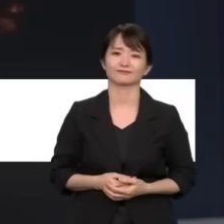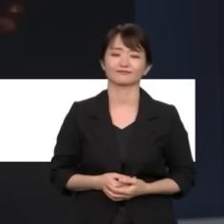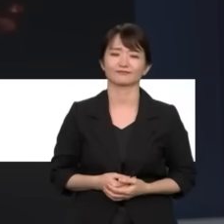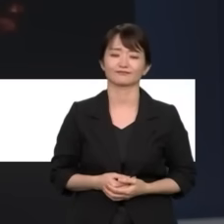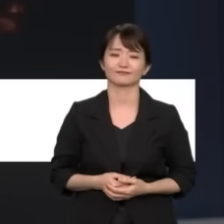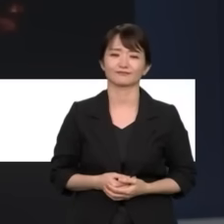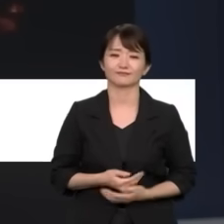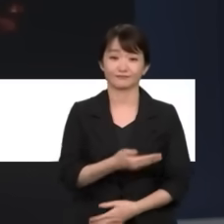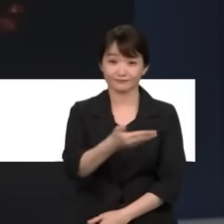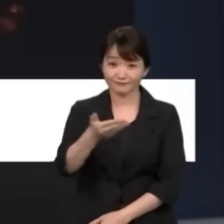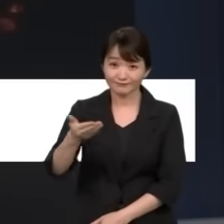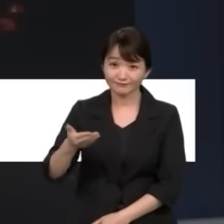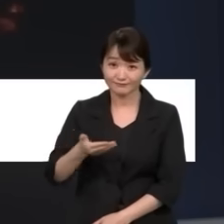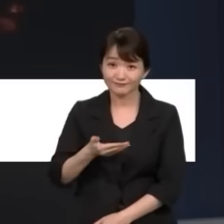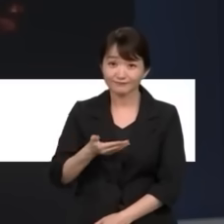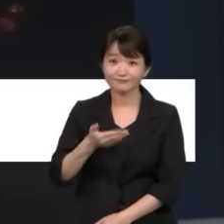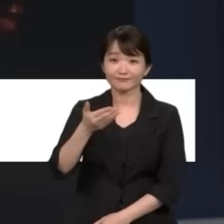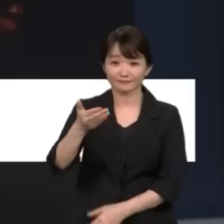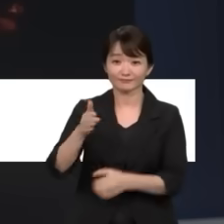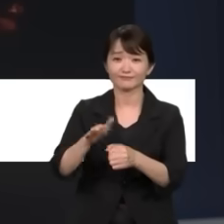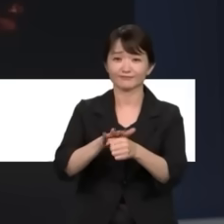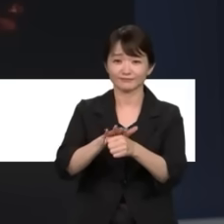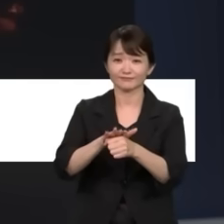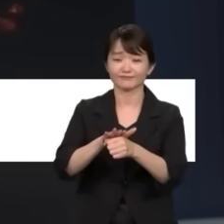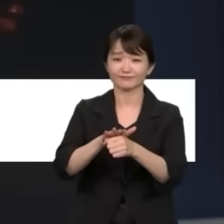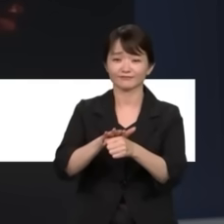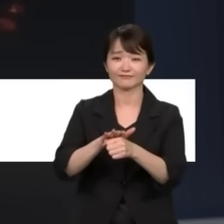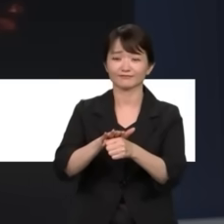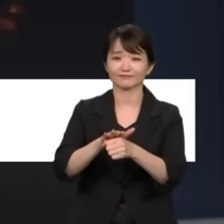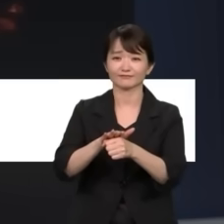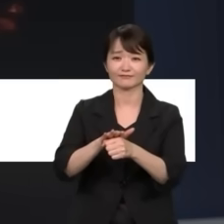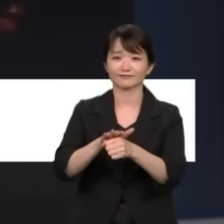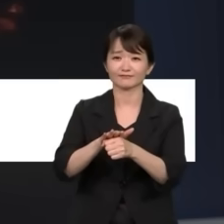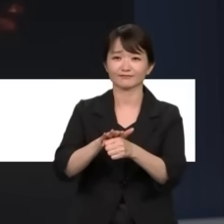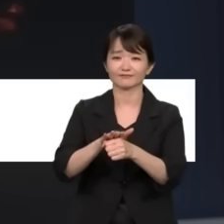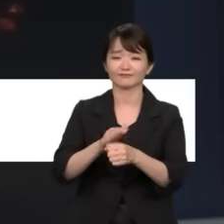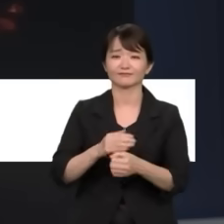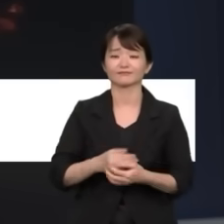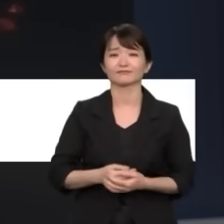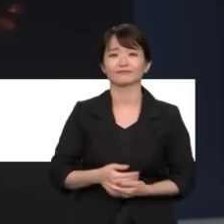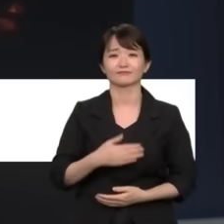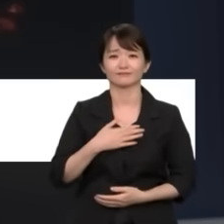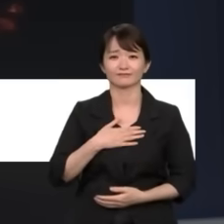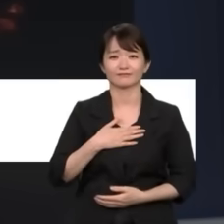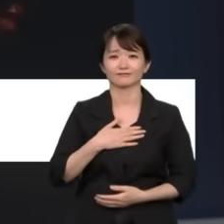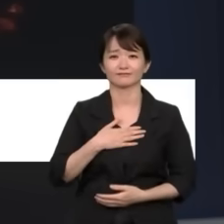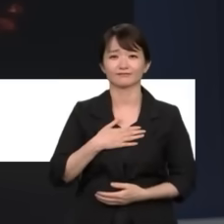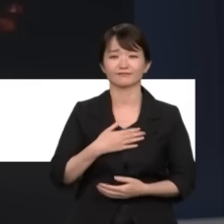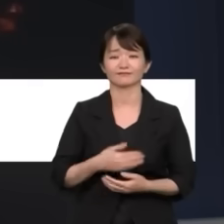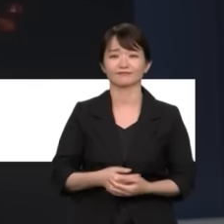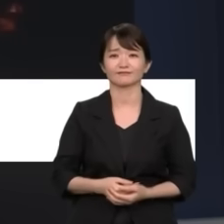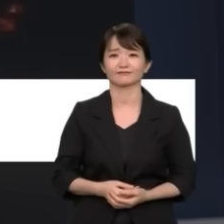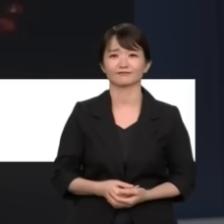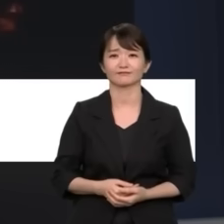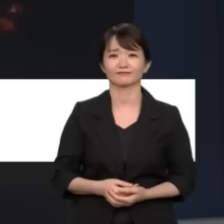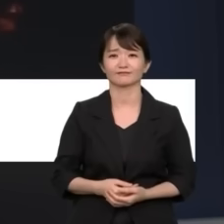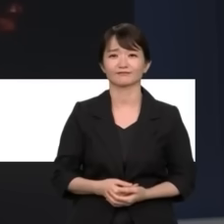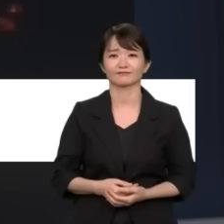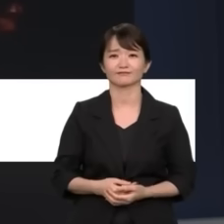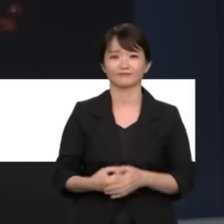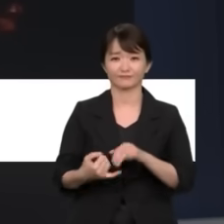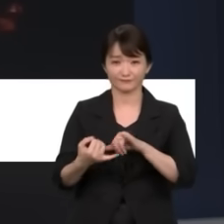어 여러분들의 그 사랑에 어 제가